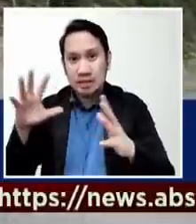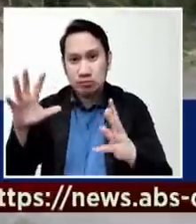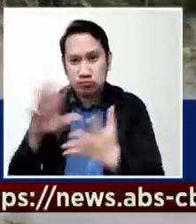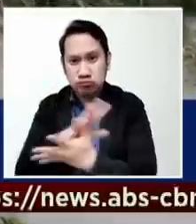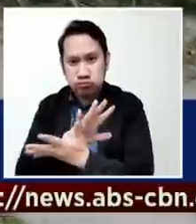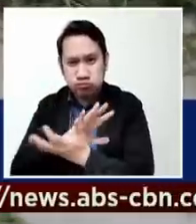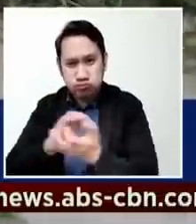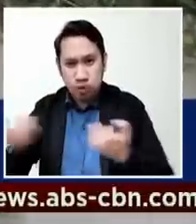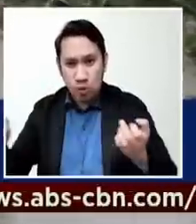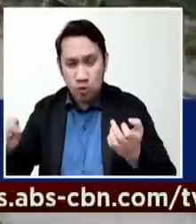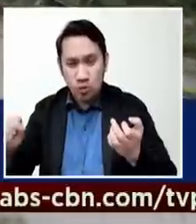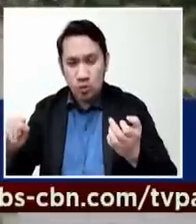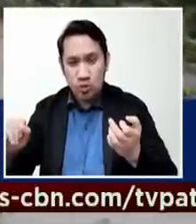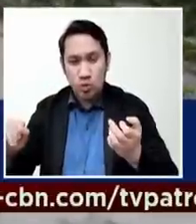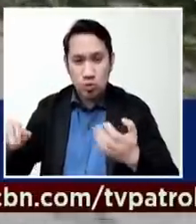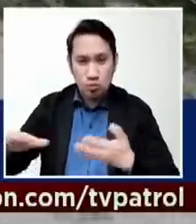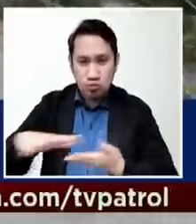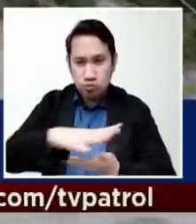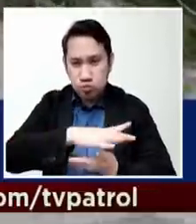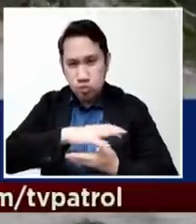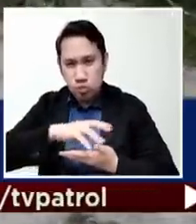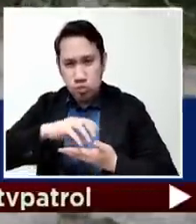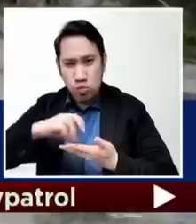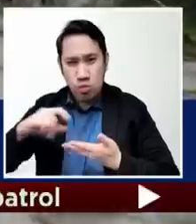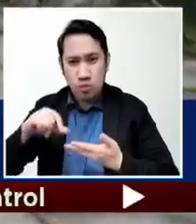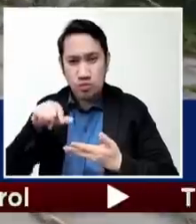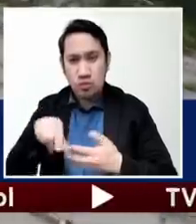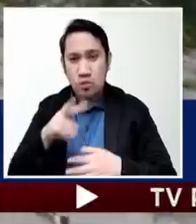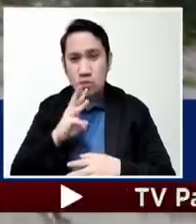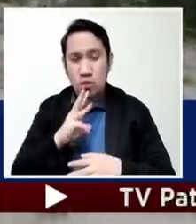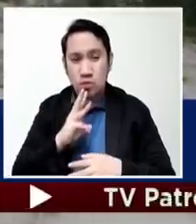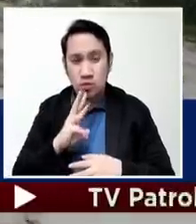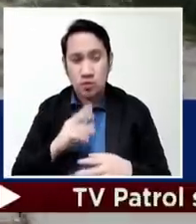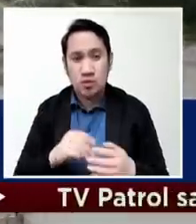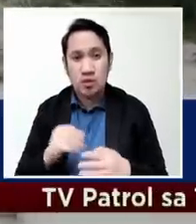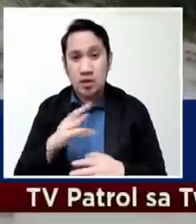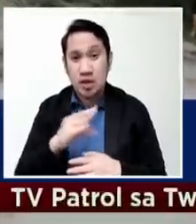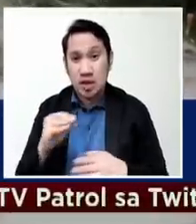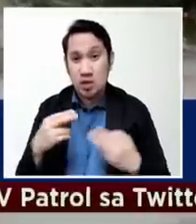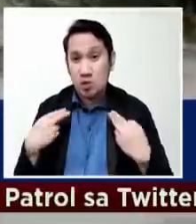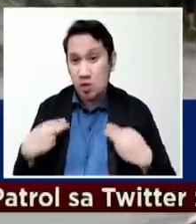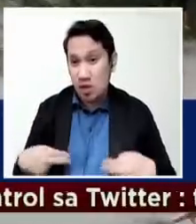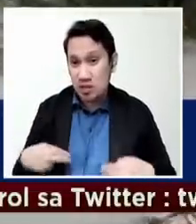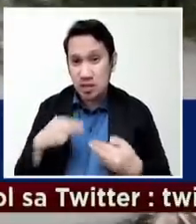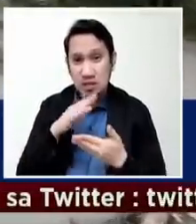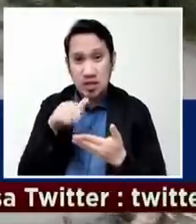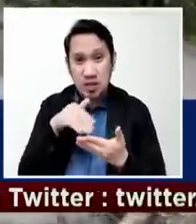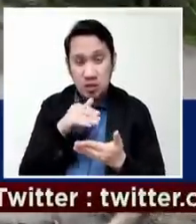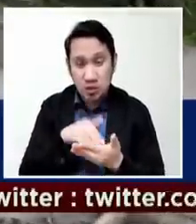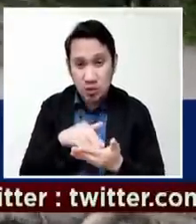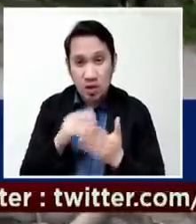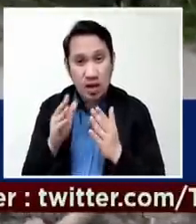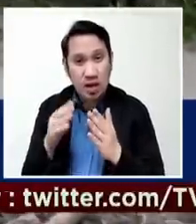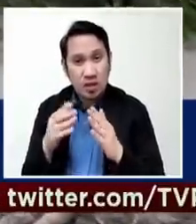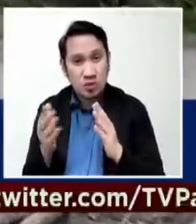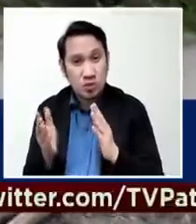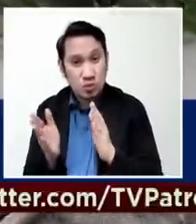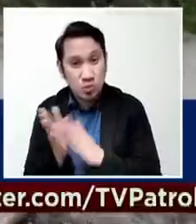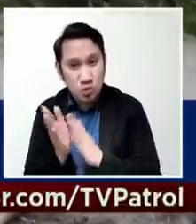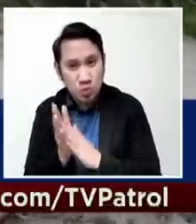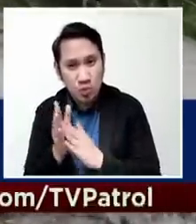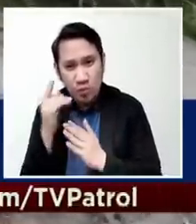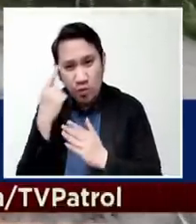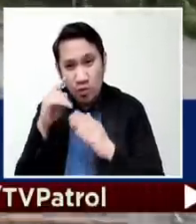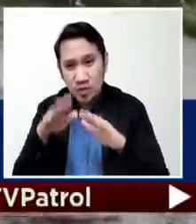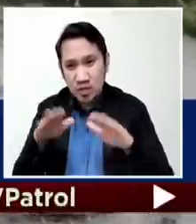ng tubig. Ang covered court nga, daycare center at health center ng barangay ay matinding napinsala at hindi